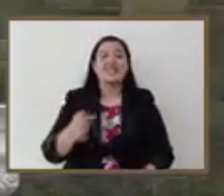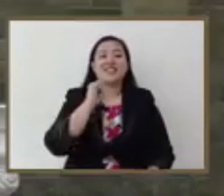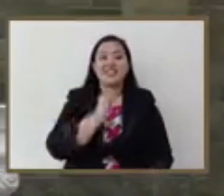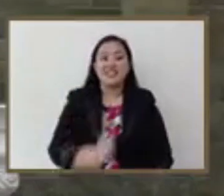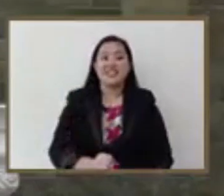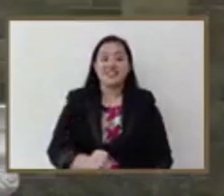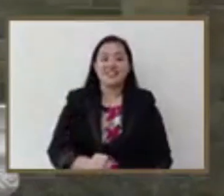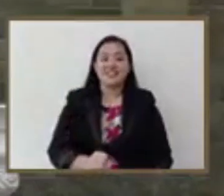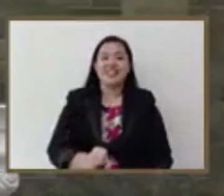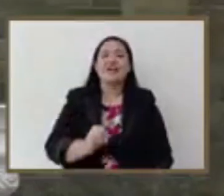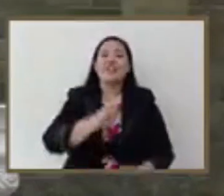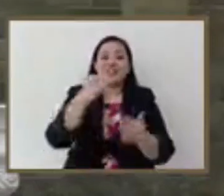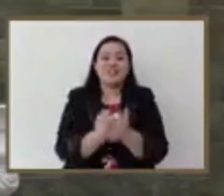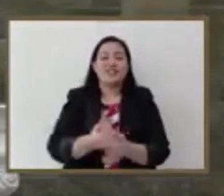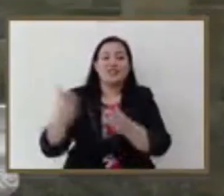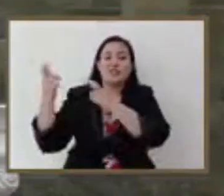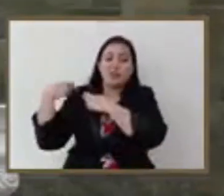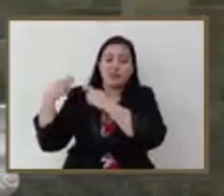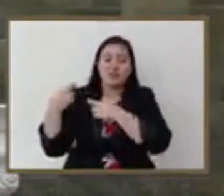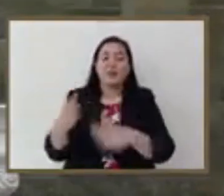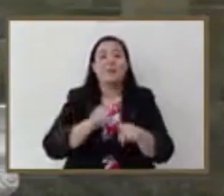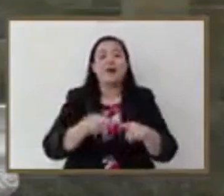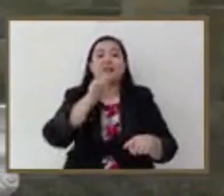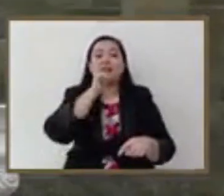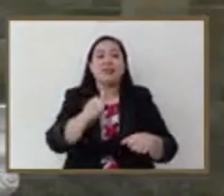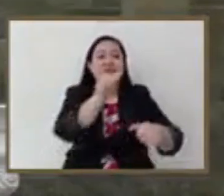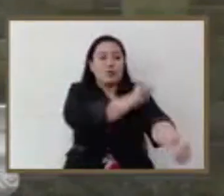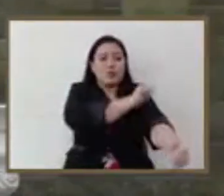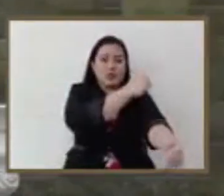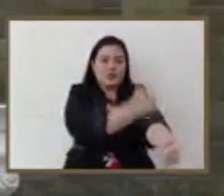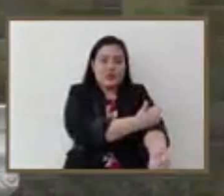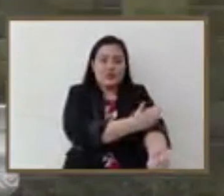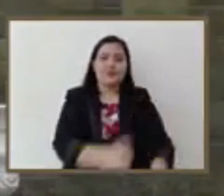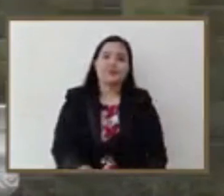Responsibility is just a responsibility and not an authority.